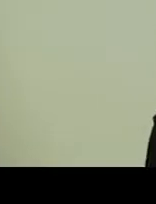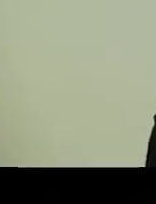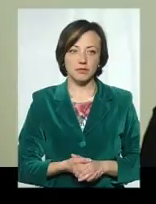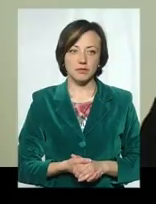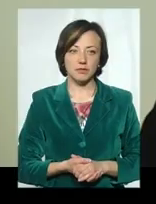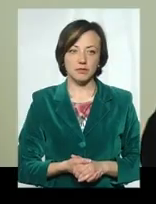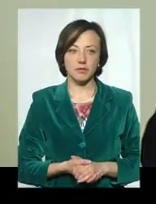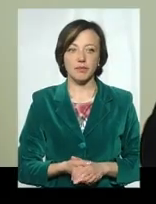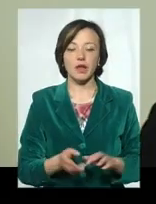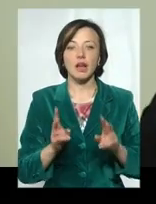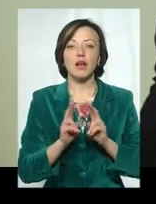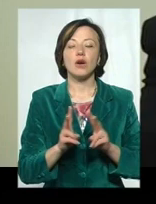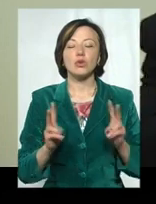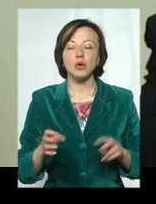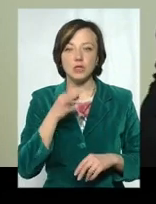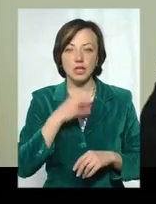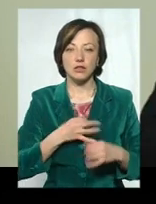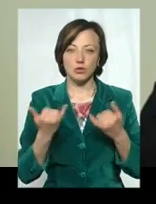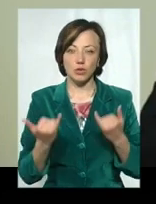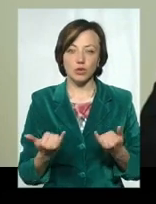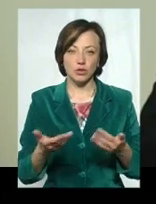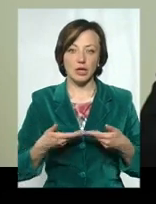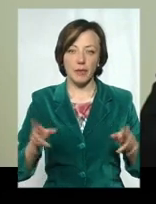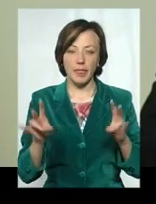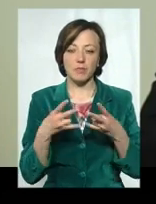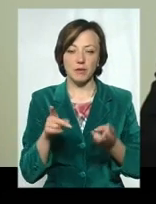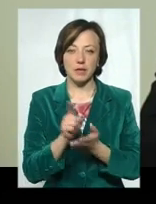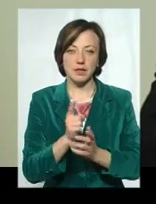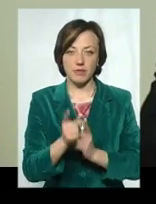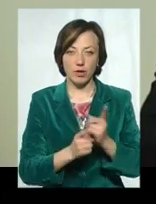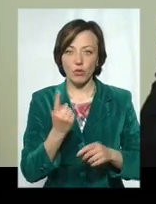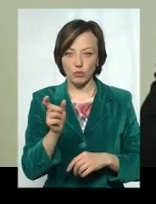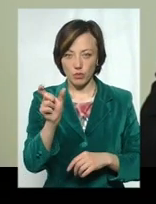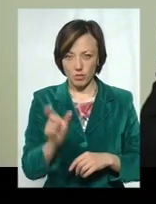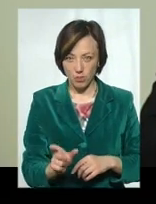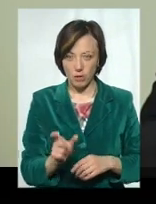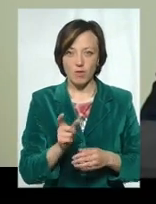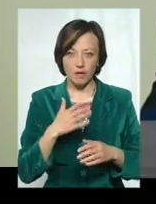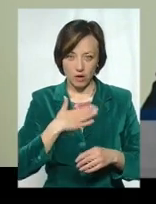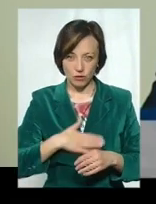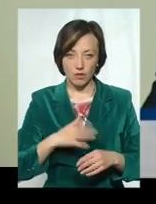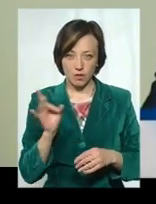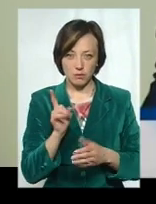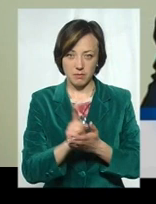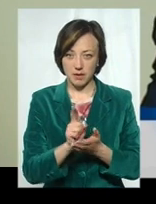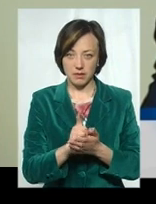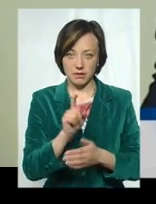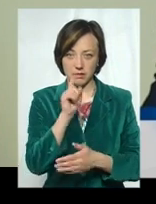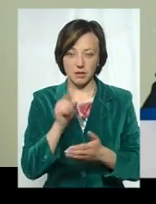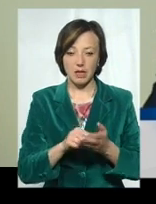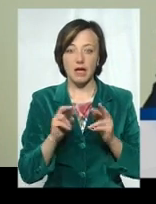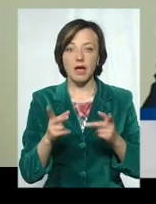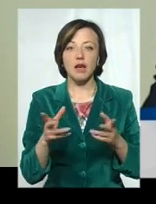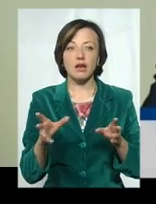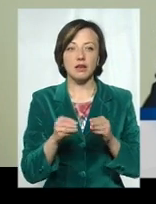Хто скаже сьогодні, що нам не потрібна пенсійна реформа? Що хоч одного пенсіонера влаштовує розмір пенсії? Да я коли сьогодні з мамою